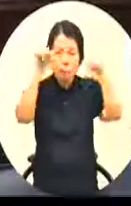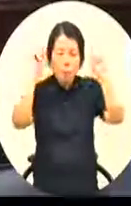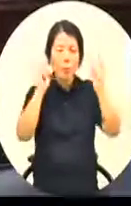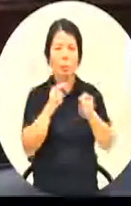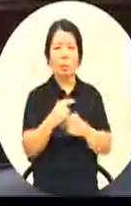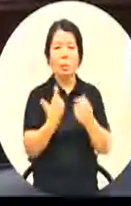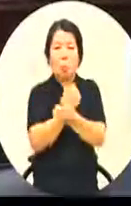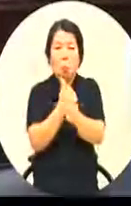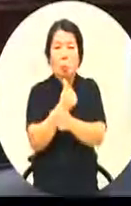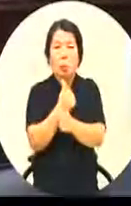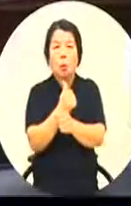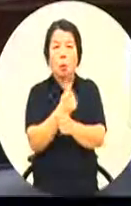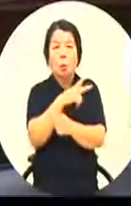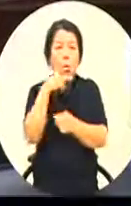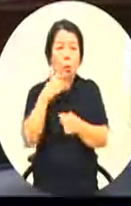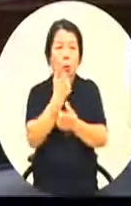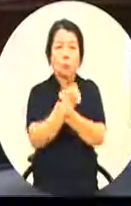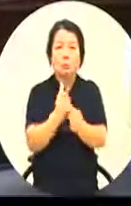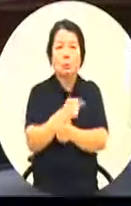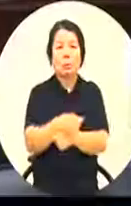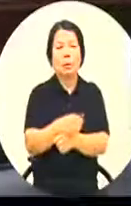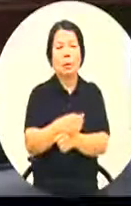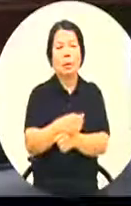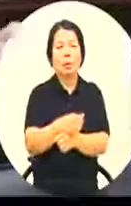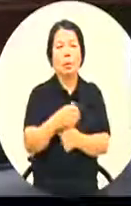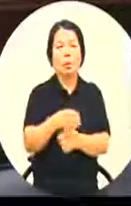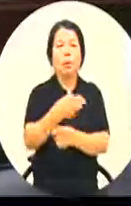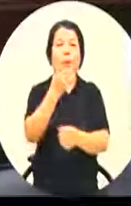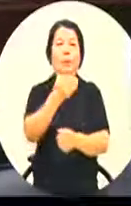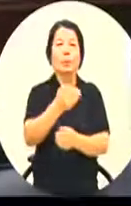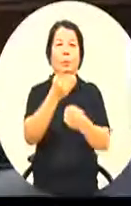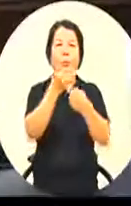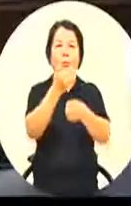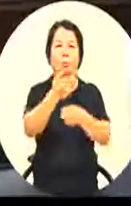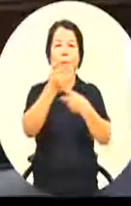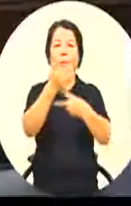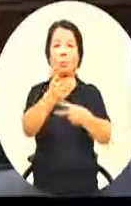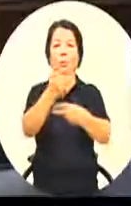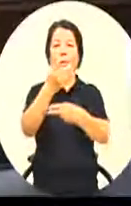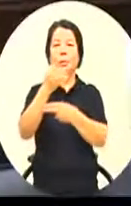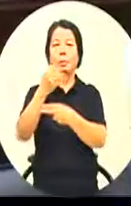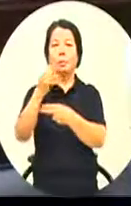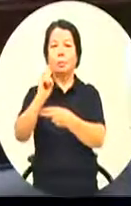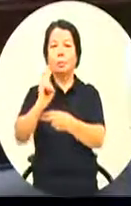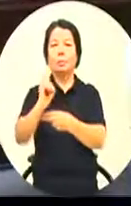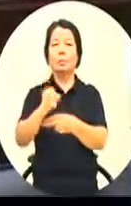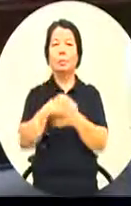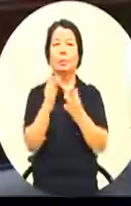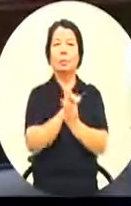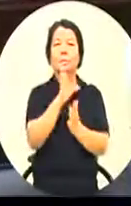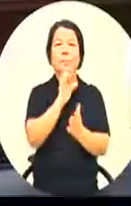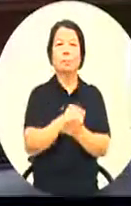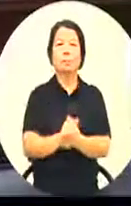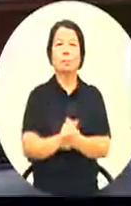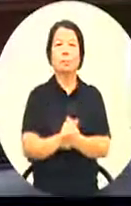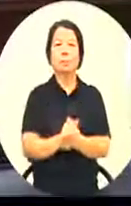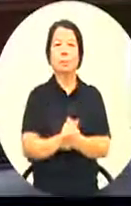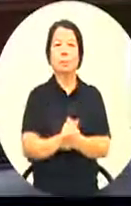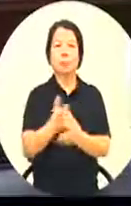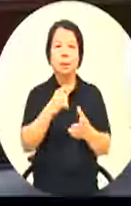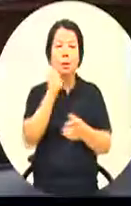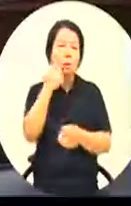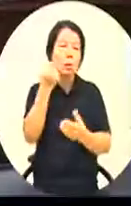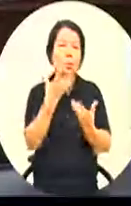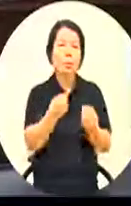分的，为什么会差到这种程度？他们说我就对英语没有兴趣。 就这样简单。然后英语没有兴趣就成为你这辈